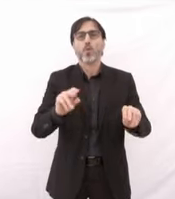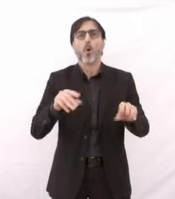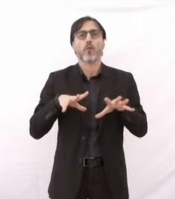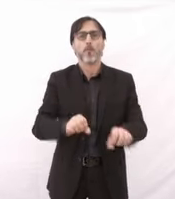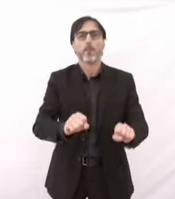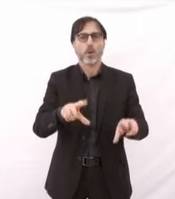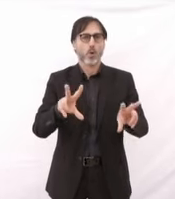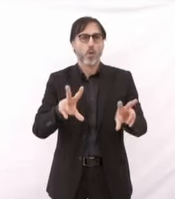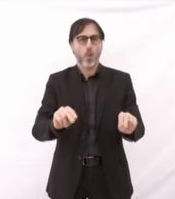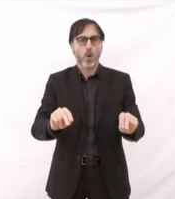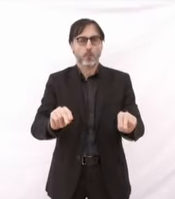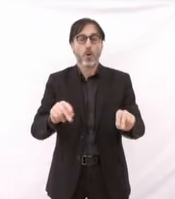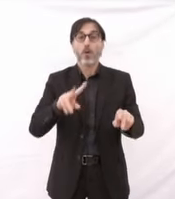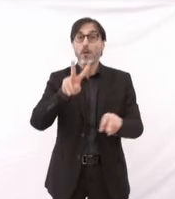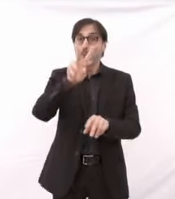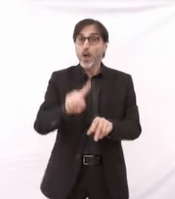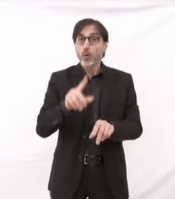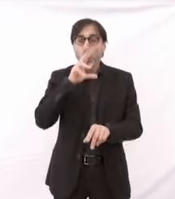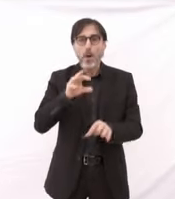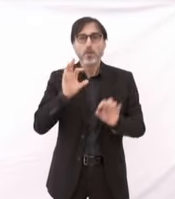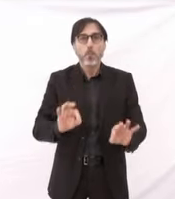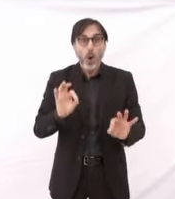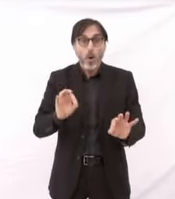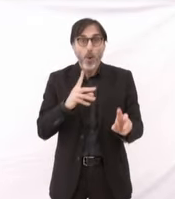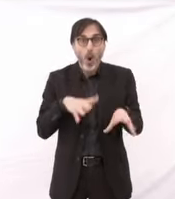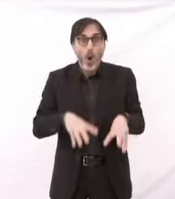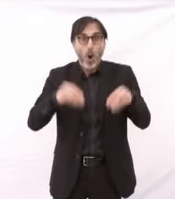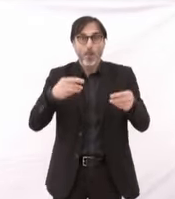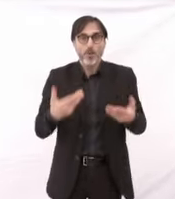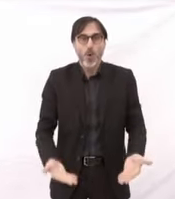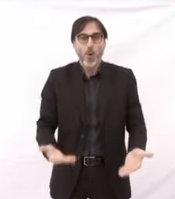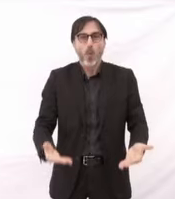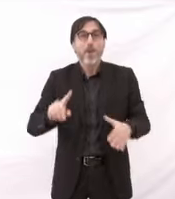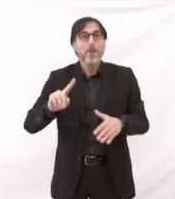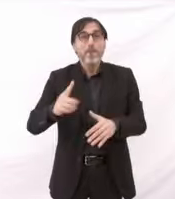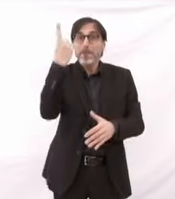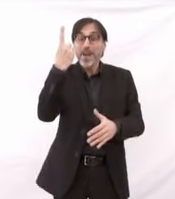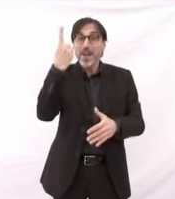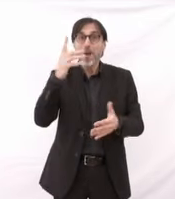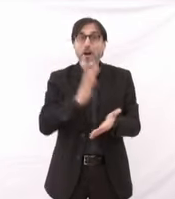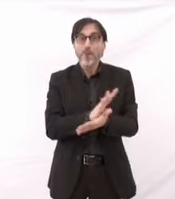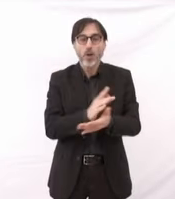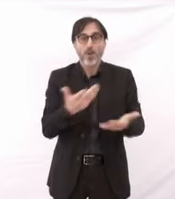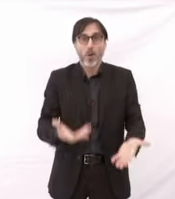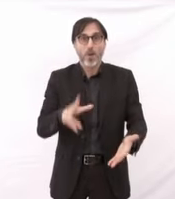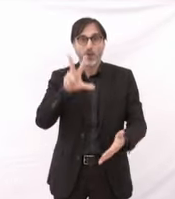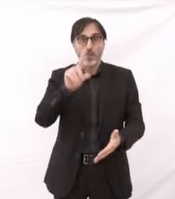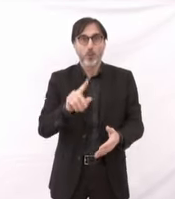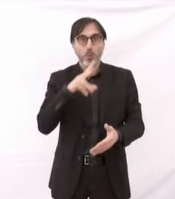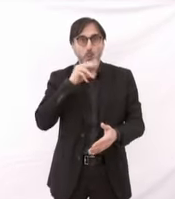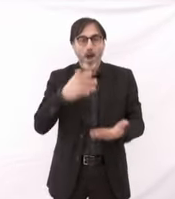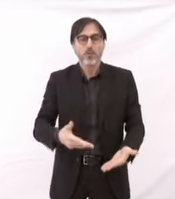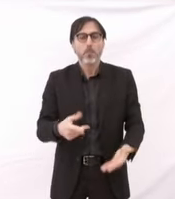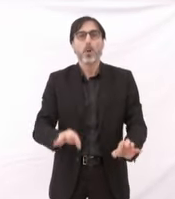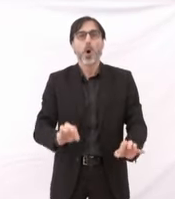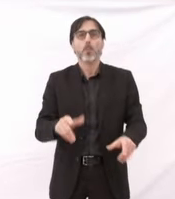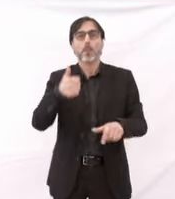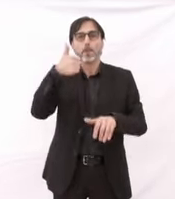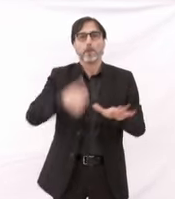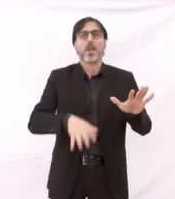impegni. E il 21 marzo è nato proprio qui, perché la prima edizione del 21 marzo è stata celebrata